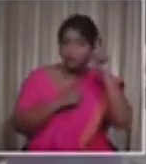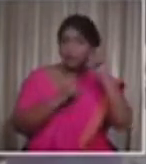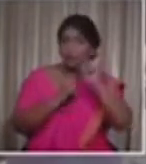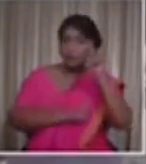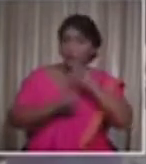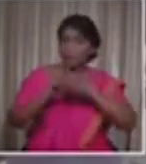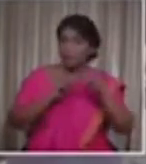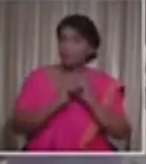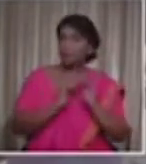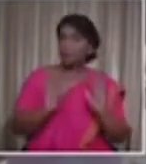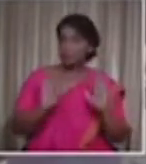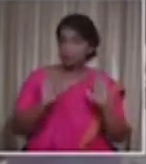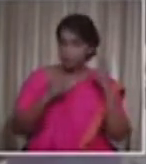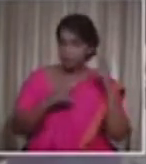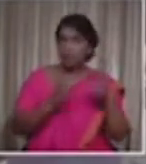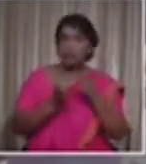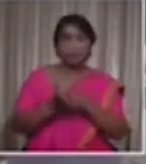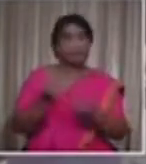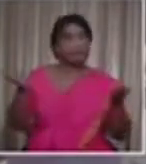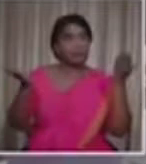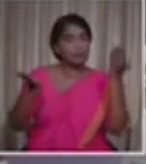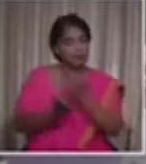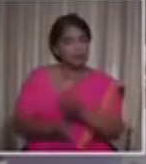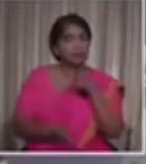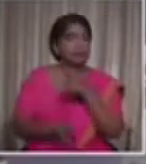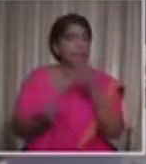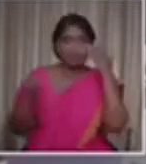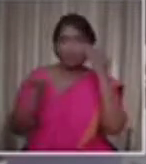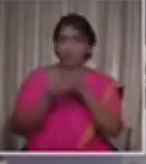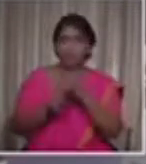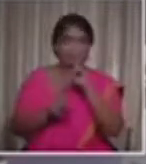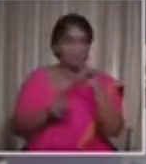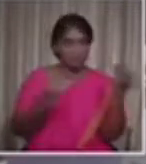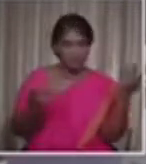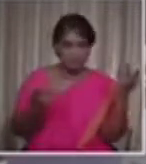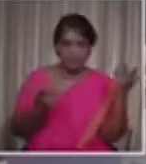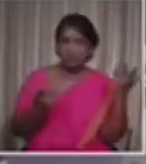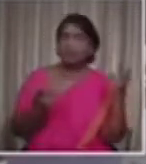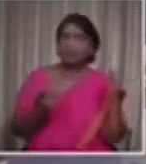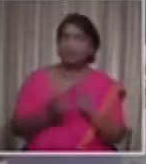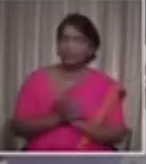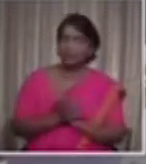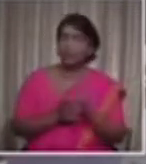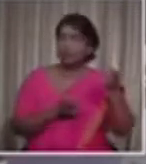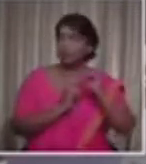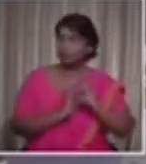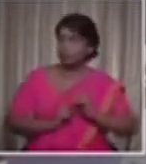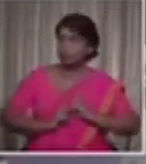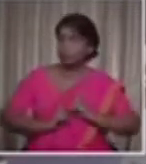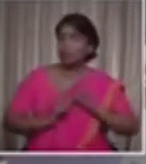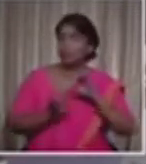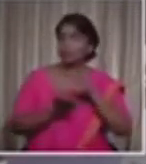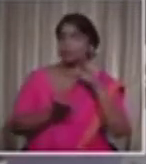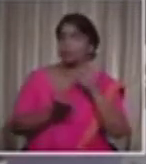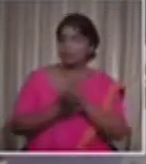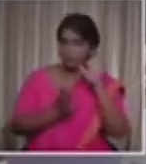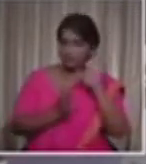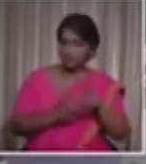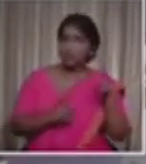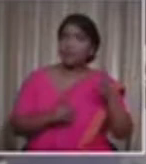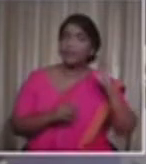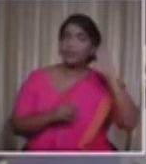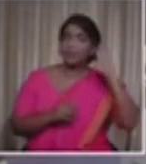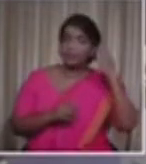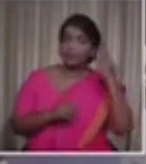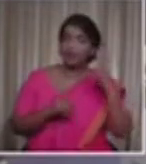ඇති කිරීමේ ඒ ගිවිසුමේ මේ ගැන නැහැ. ඒත් ඒ අයගේ ස්ථාවර නියෝග යටතේ මේක තියෙනවා.